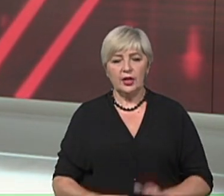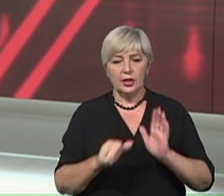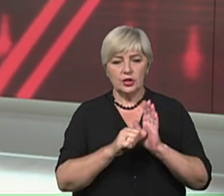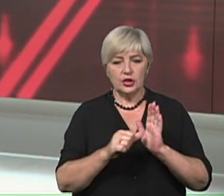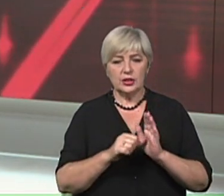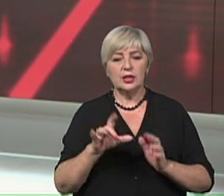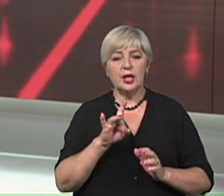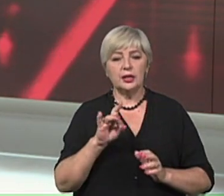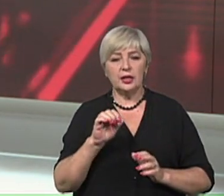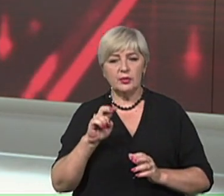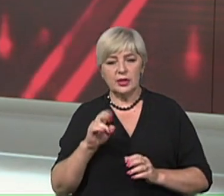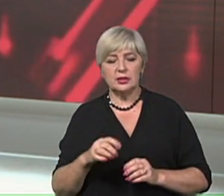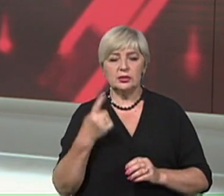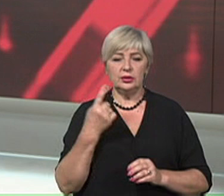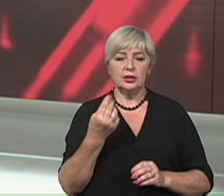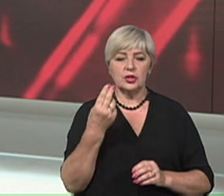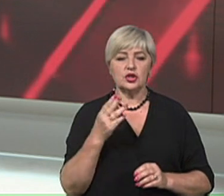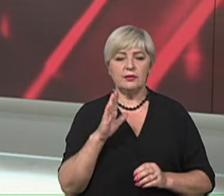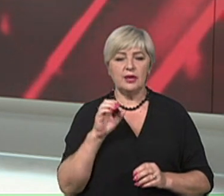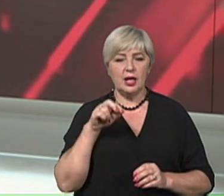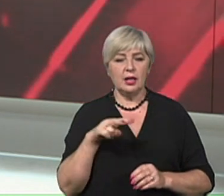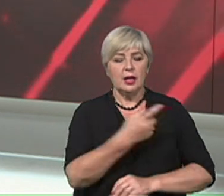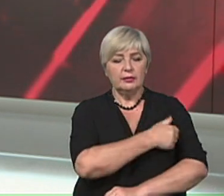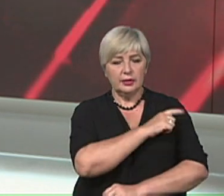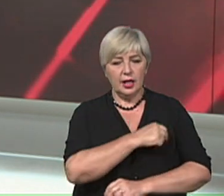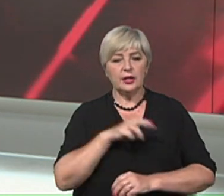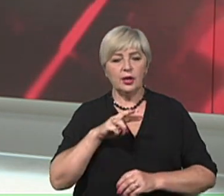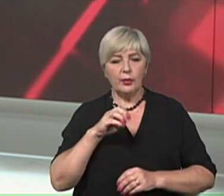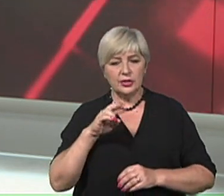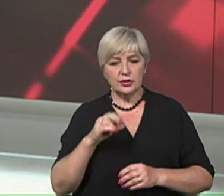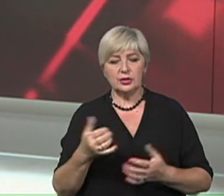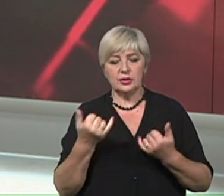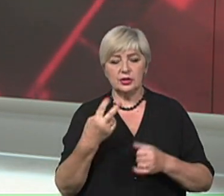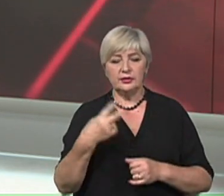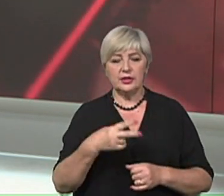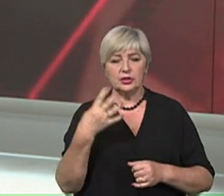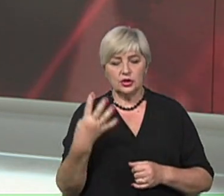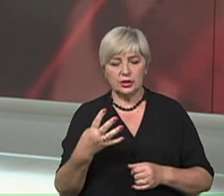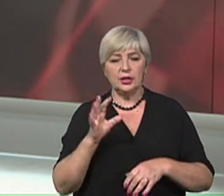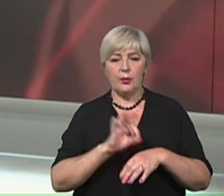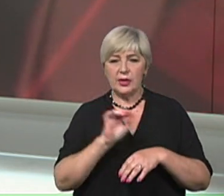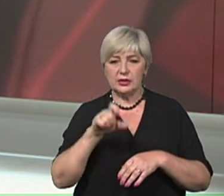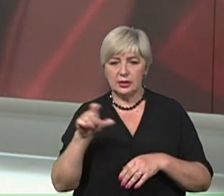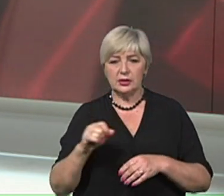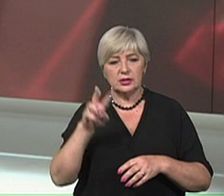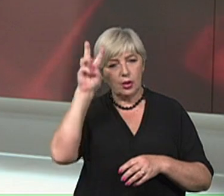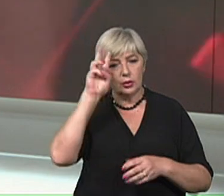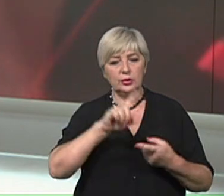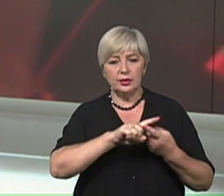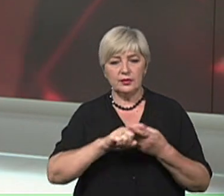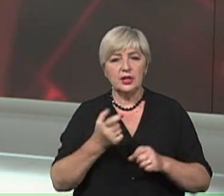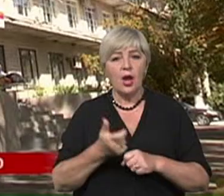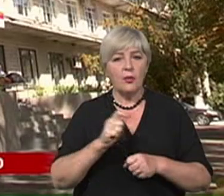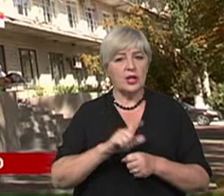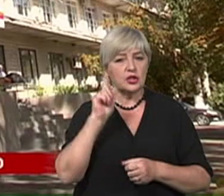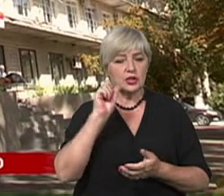Шестеро в реанімації, один на ШВЛ. У лікарні Мечникова наразі 24 пацієнти з коронавірусом. Більшість з них –